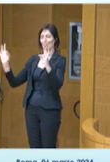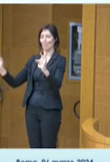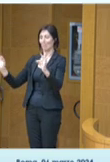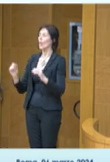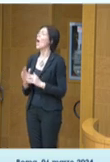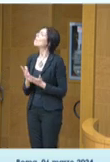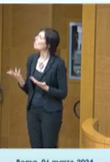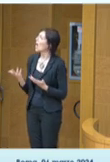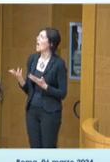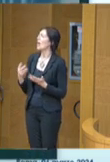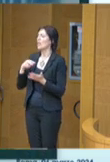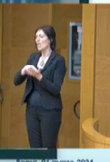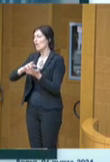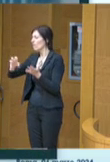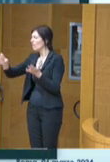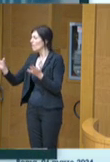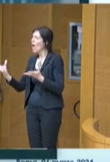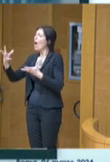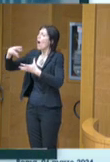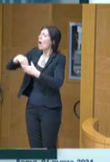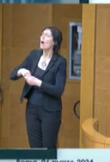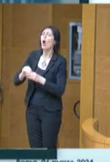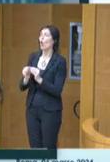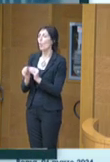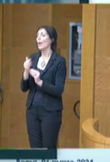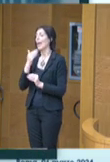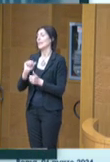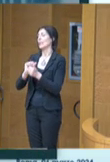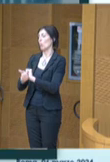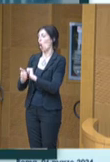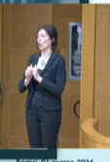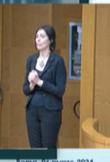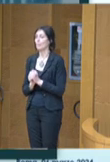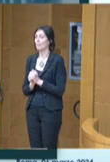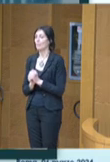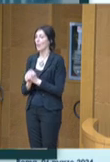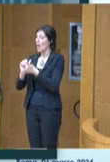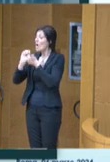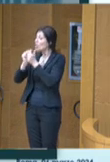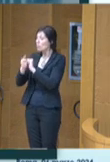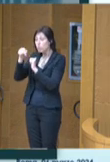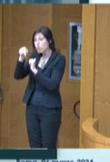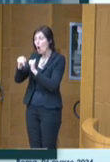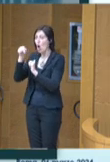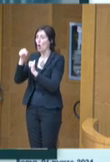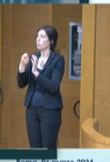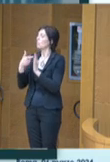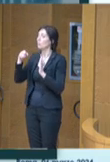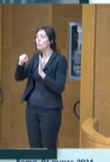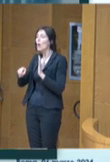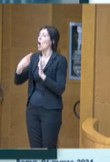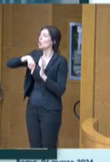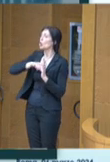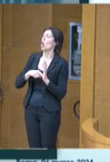diverse fragilità? Attraverso lo sport. Lo sport è parte integrante del nostro